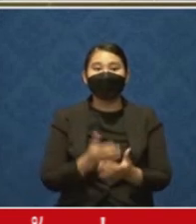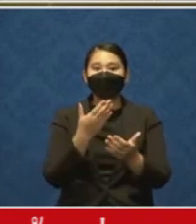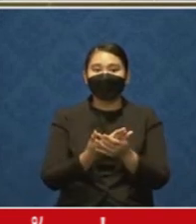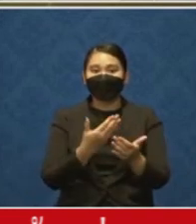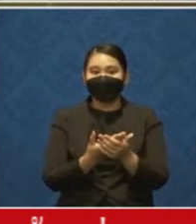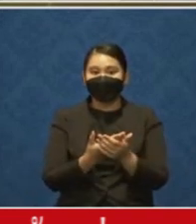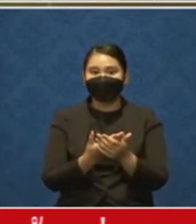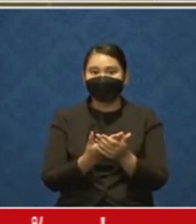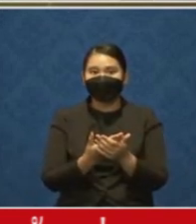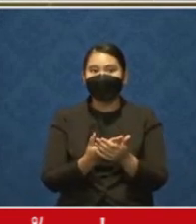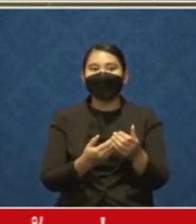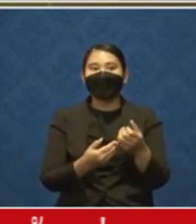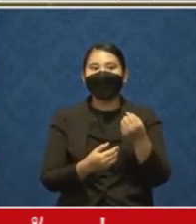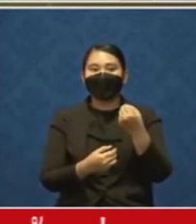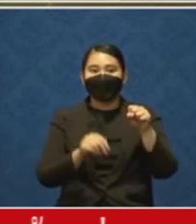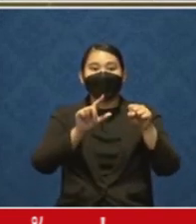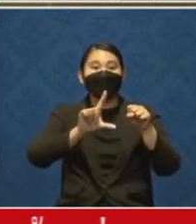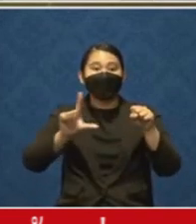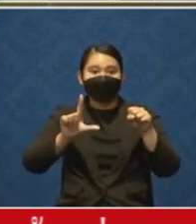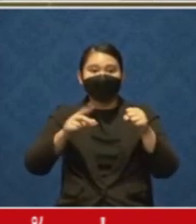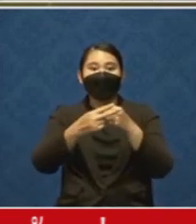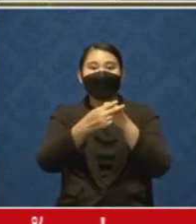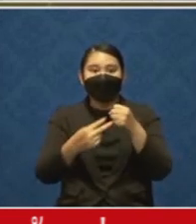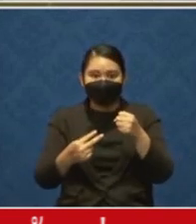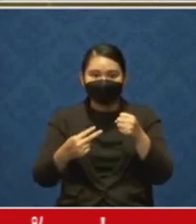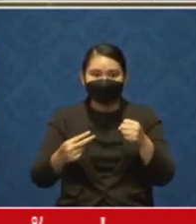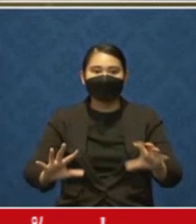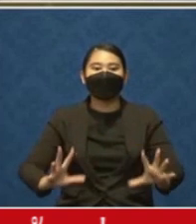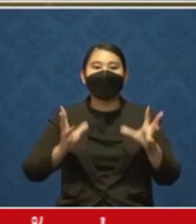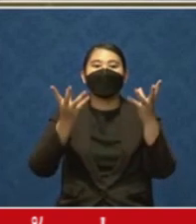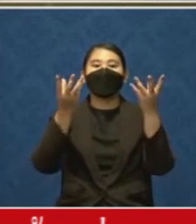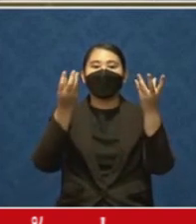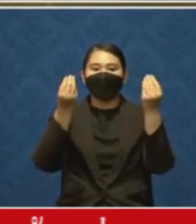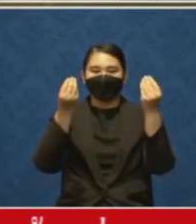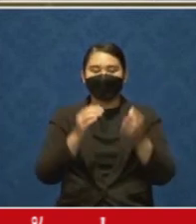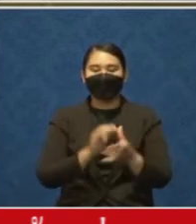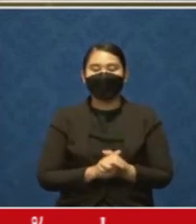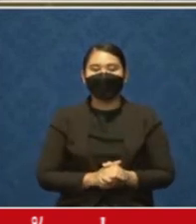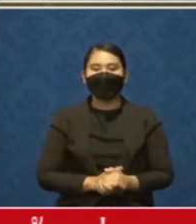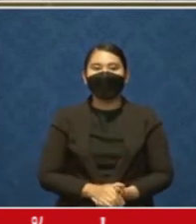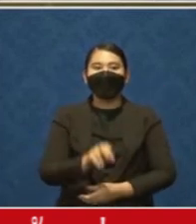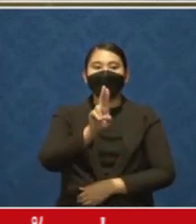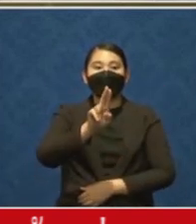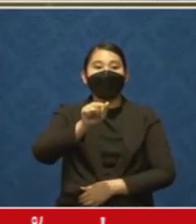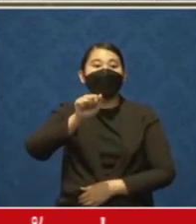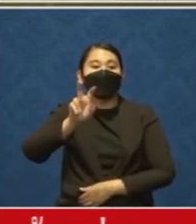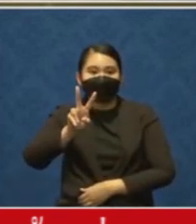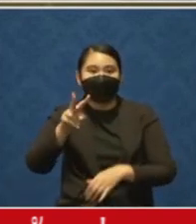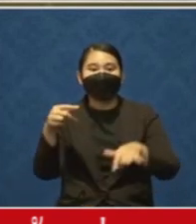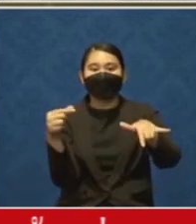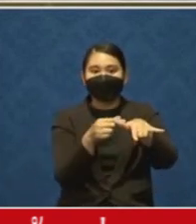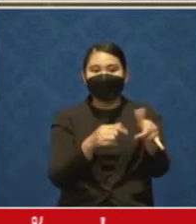ะครับ10ล้านเหรียญหายไปนะครับ Elbit Hermes UAV crash in